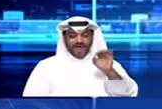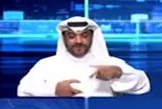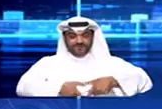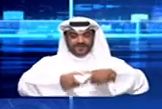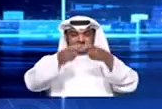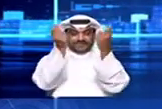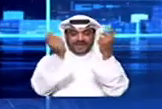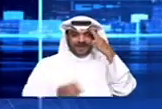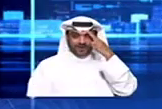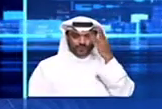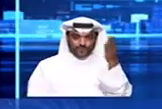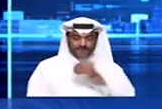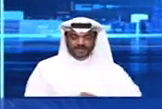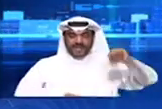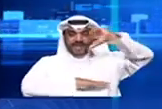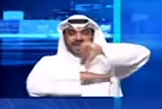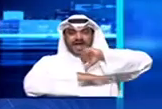عاصمة المملكة العربية السعودية،